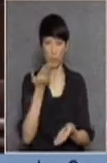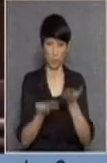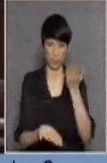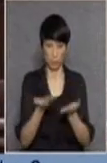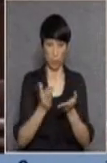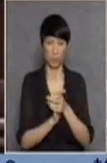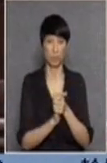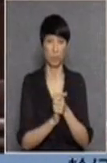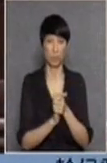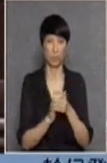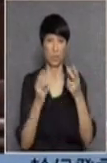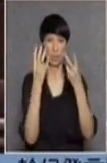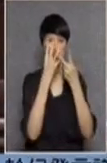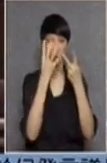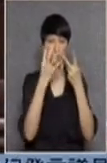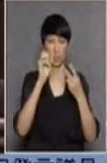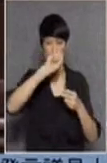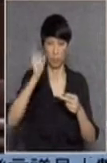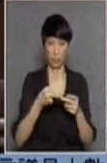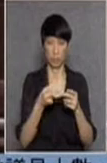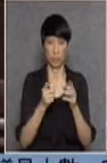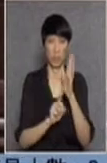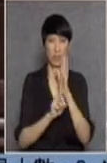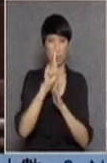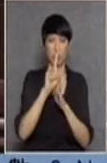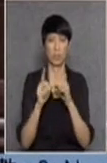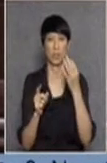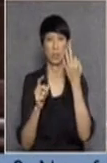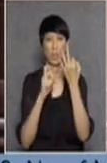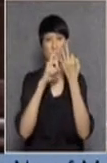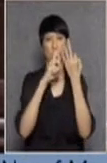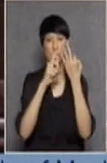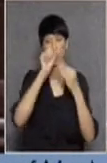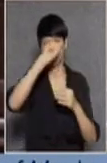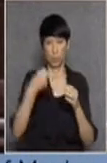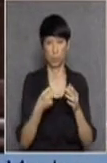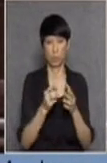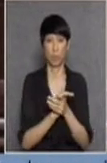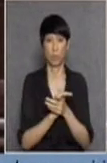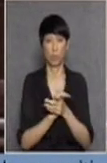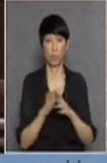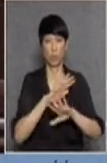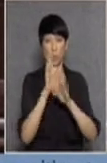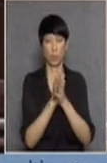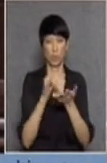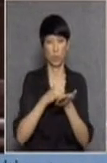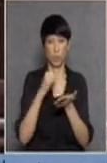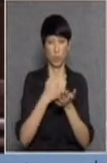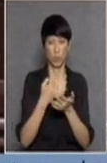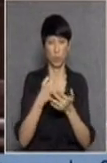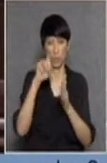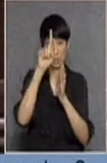就由24%呢上升到39%，整體評分亦都跌到